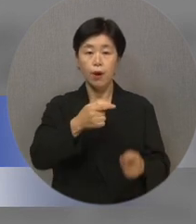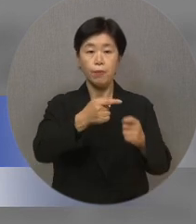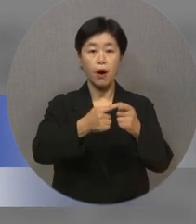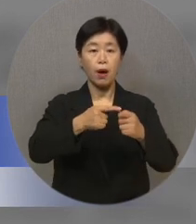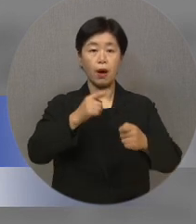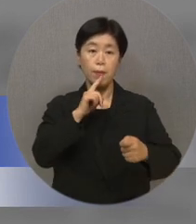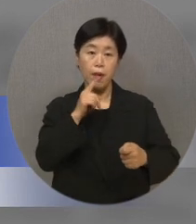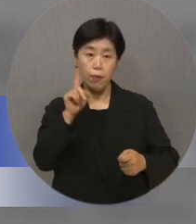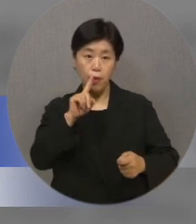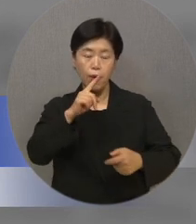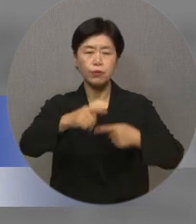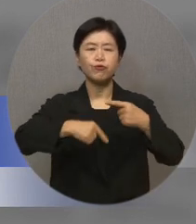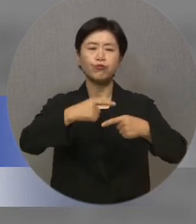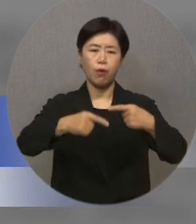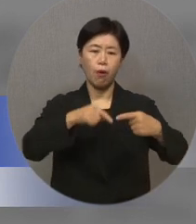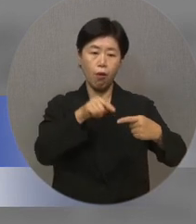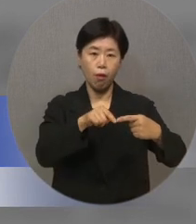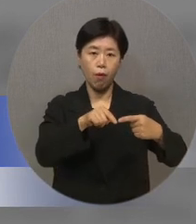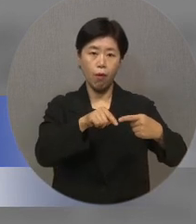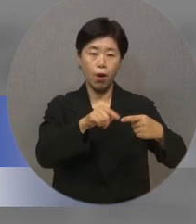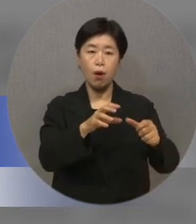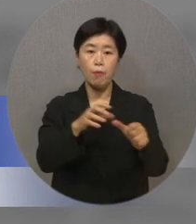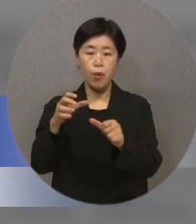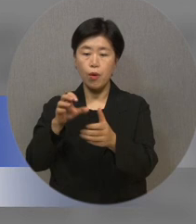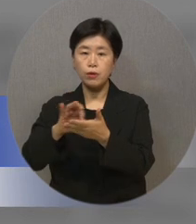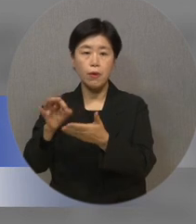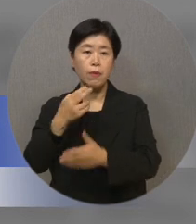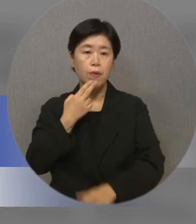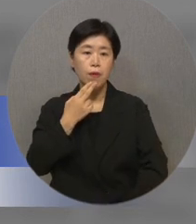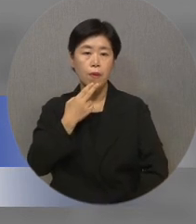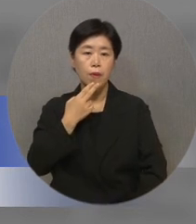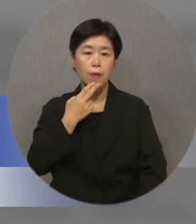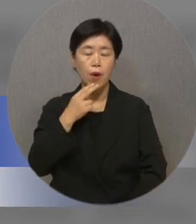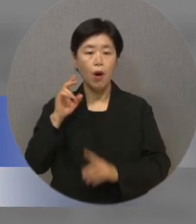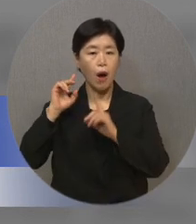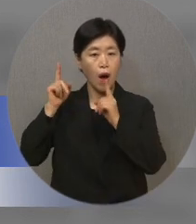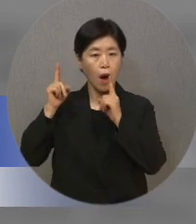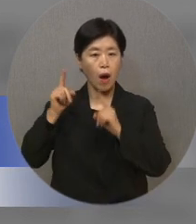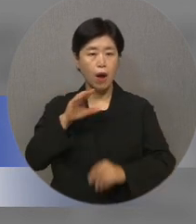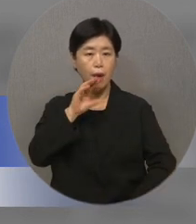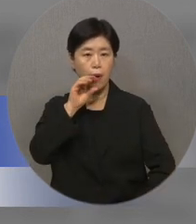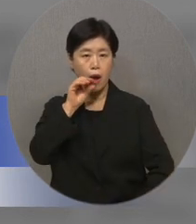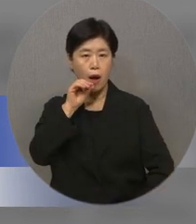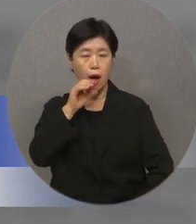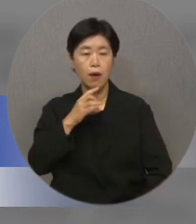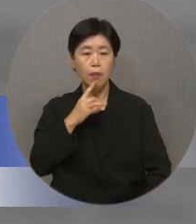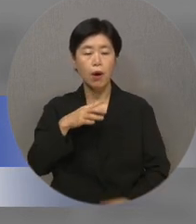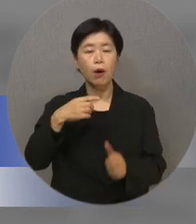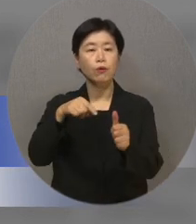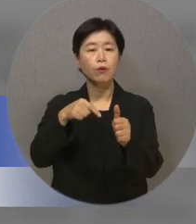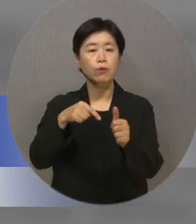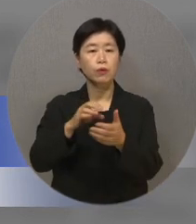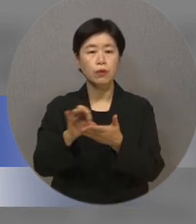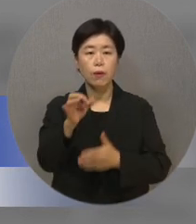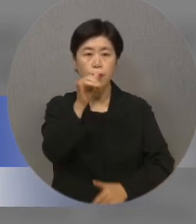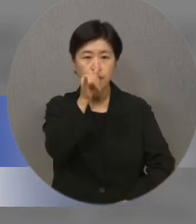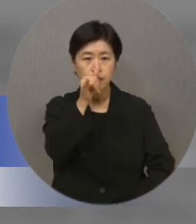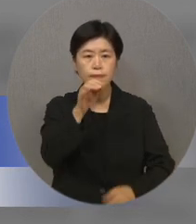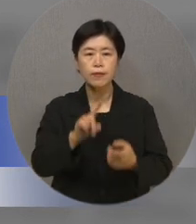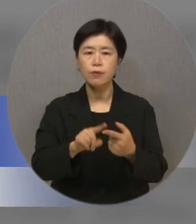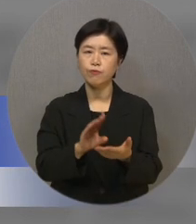청각장애 교육 현장에서 사라지고 학교는 음성 언어와 구어 중심으로 교육을 하고 있다고 지적하고